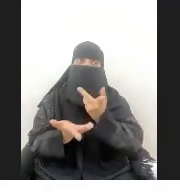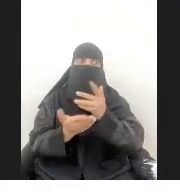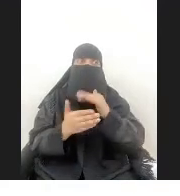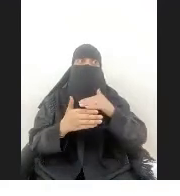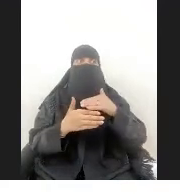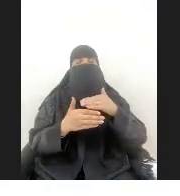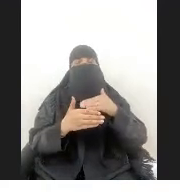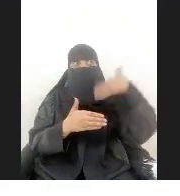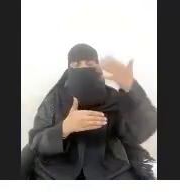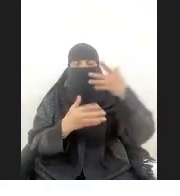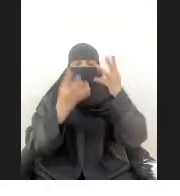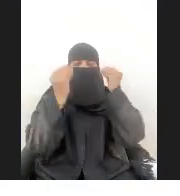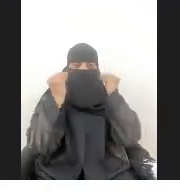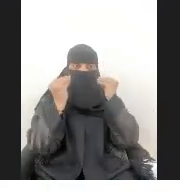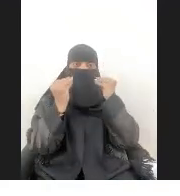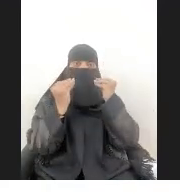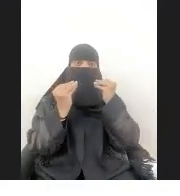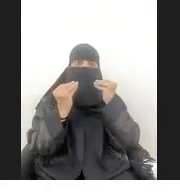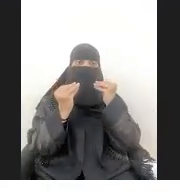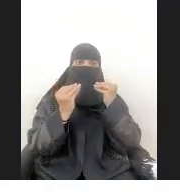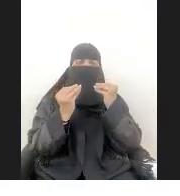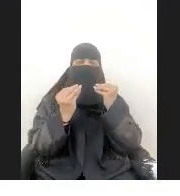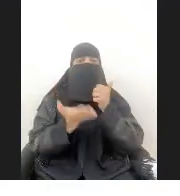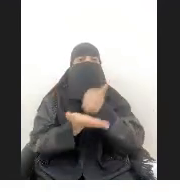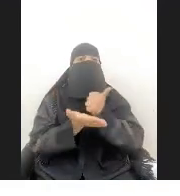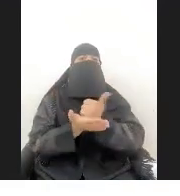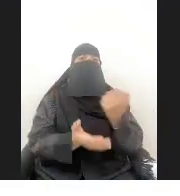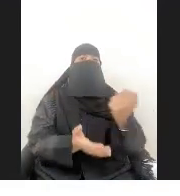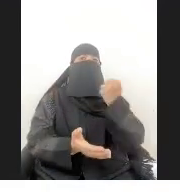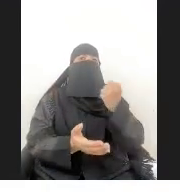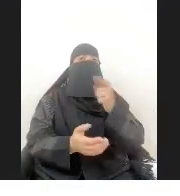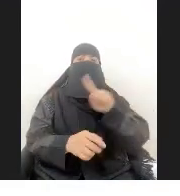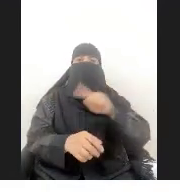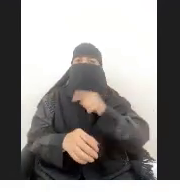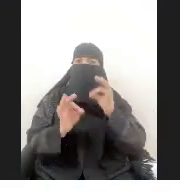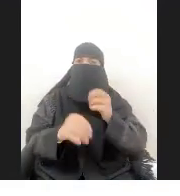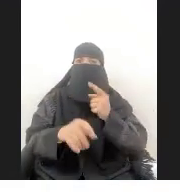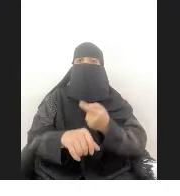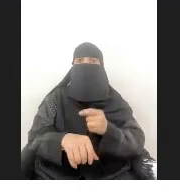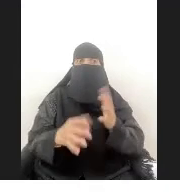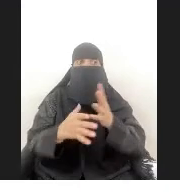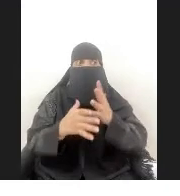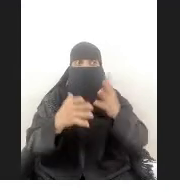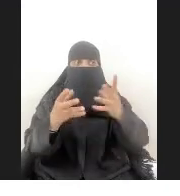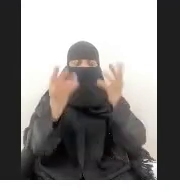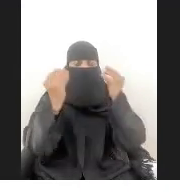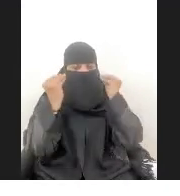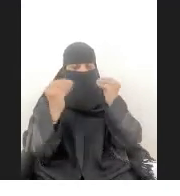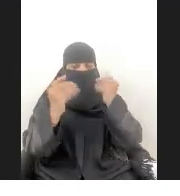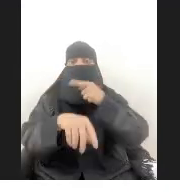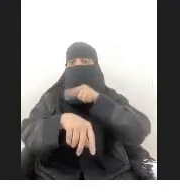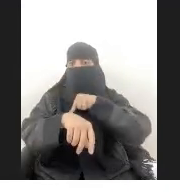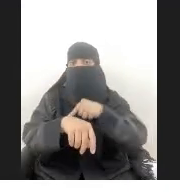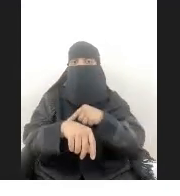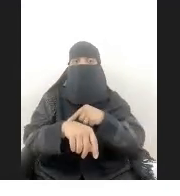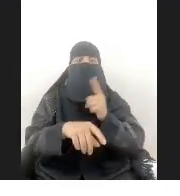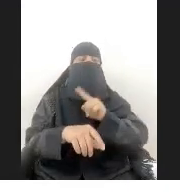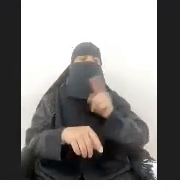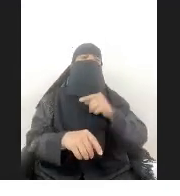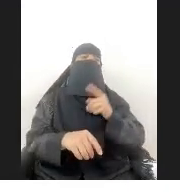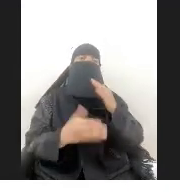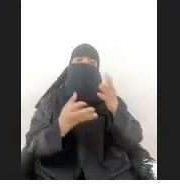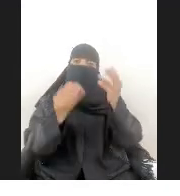نحن مثل ما ذكرنا، ما هو فقط نحكم بالحجم والوقت، لا، إحنا يهمنا أن يكون المخرج أكثر متانة، ما هو أي محتوى